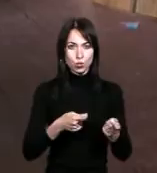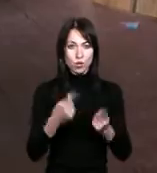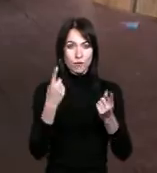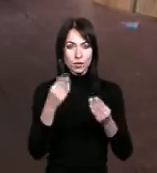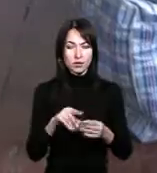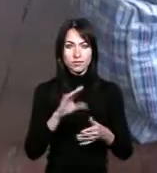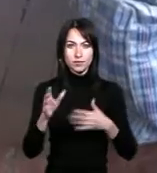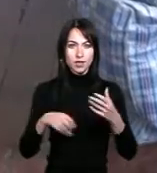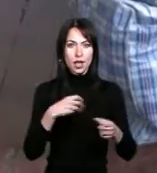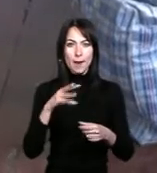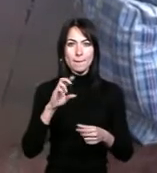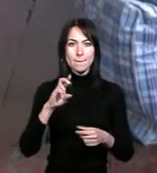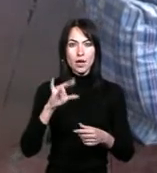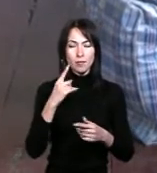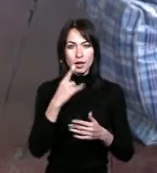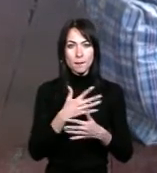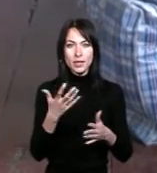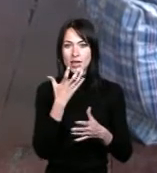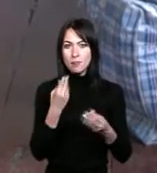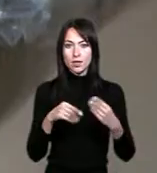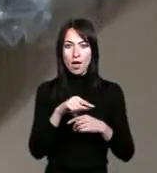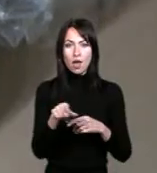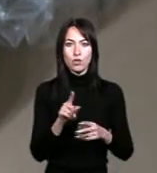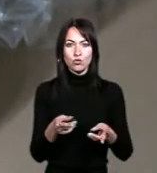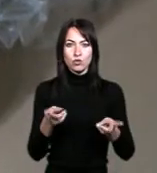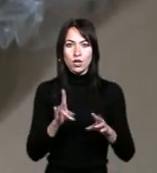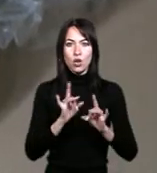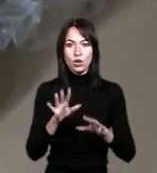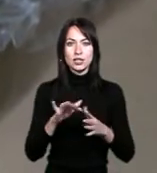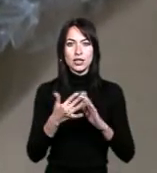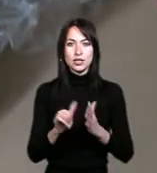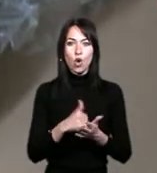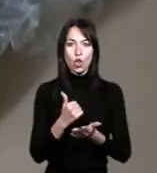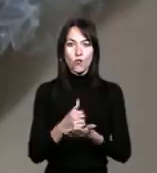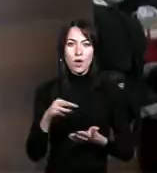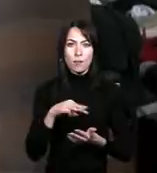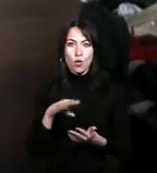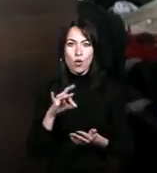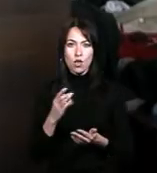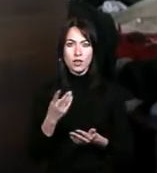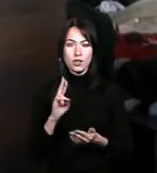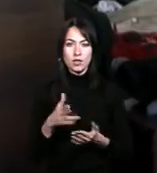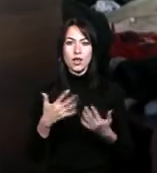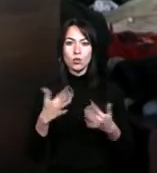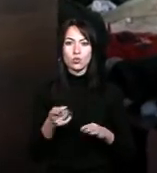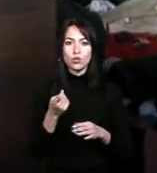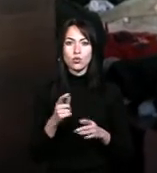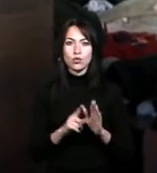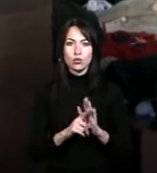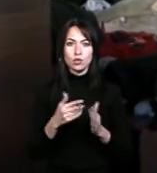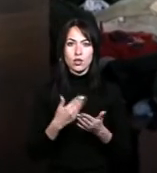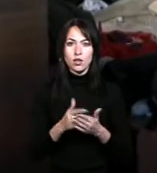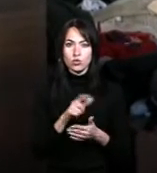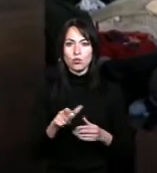розібрали меблі та більшість теплих речей. Це залишки, каже сільський голова Микола Третяк. Уже трошки почали успокаюватися. Ну